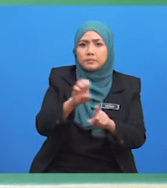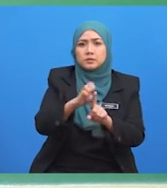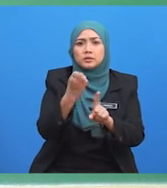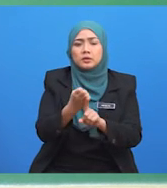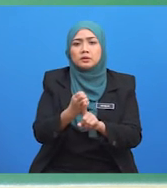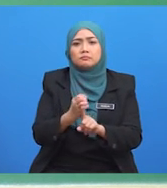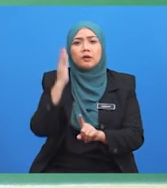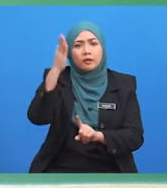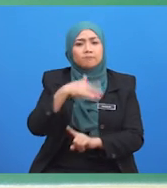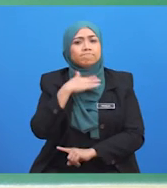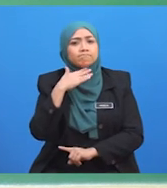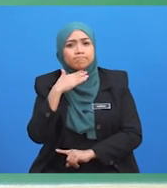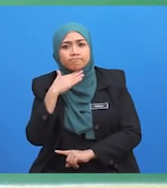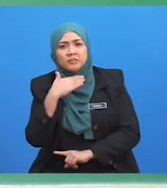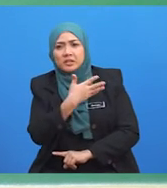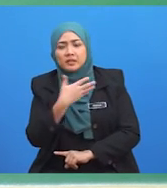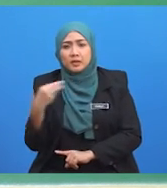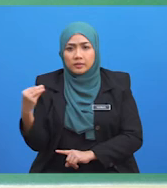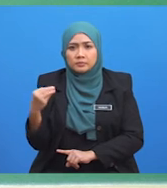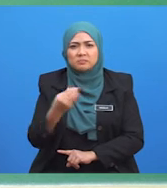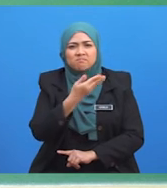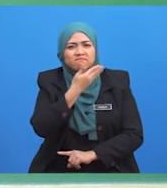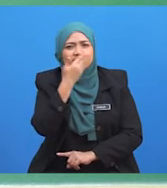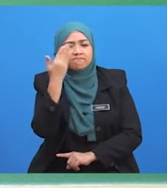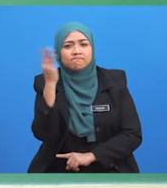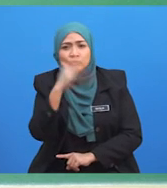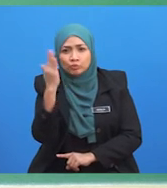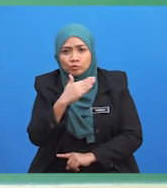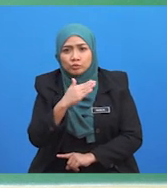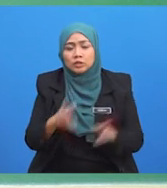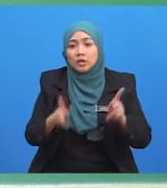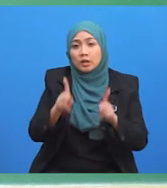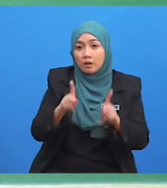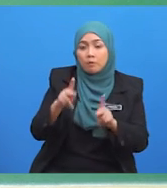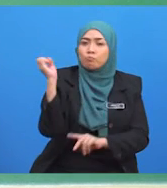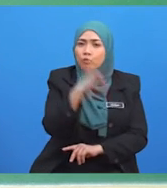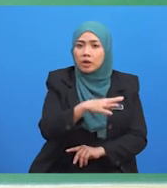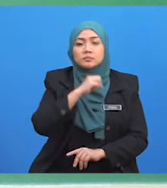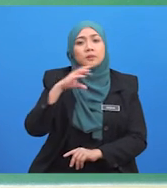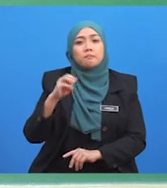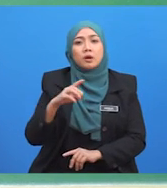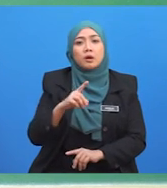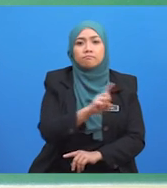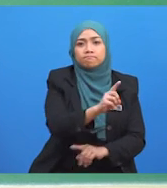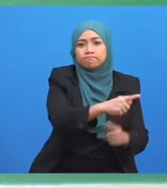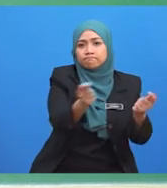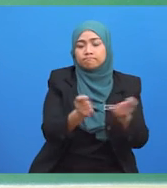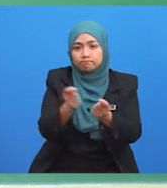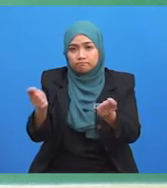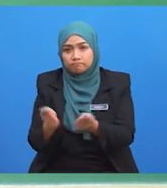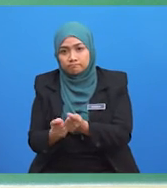akan tercemar dan berbau jika membuang sampah merata tempat. Hal